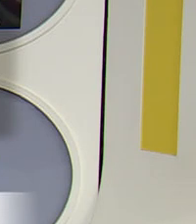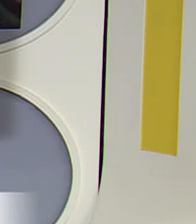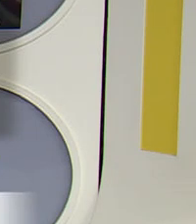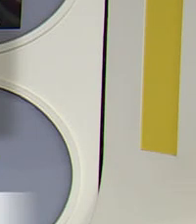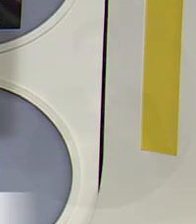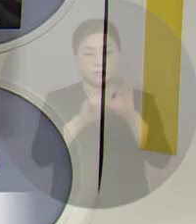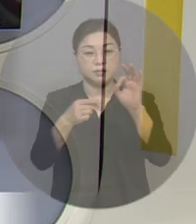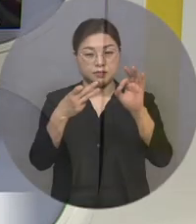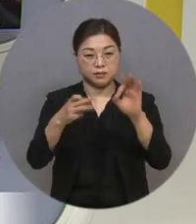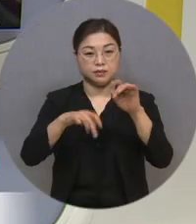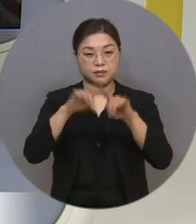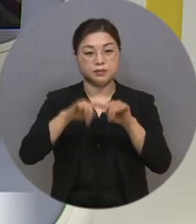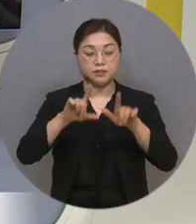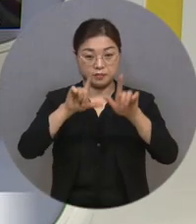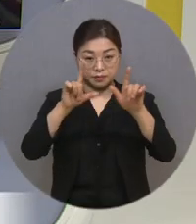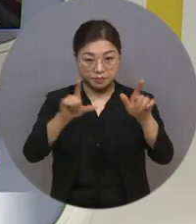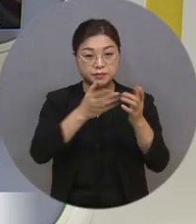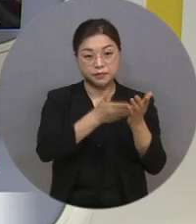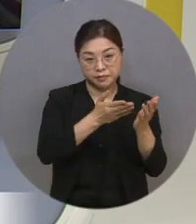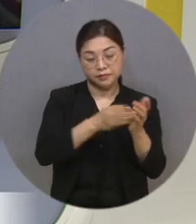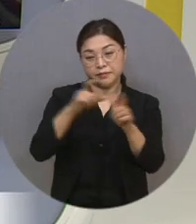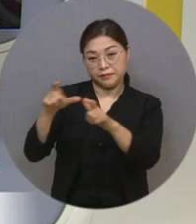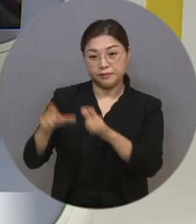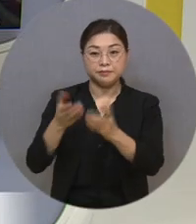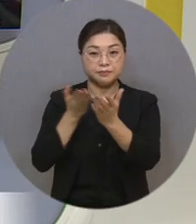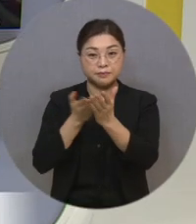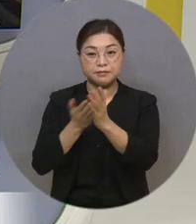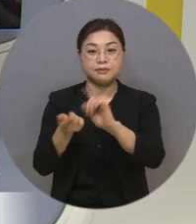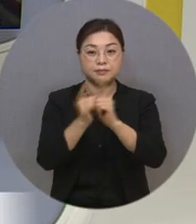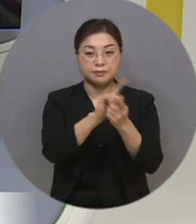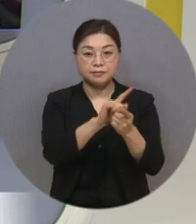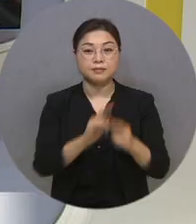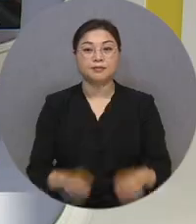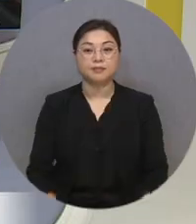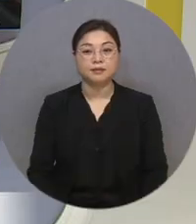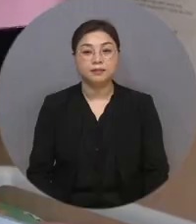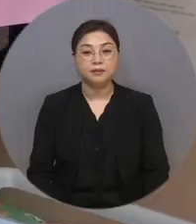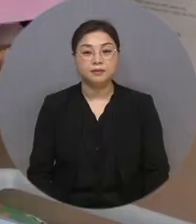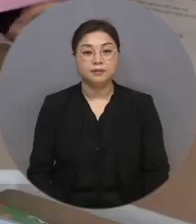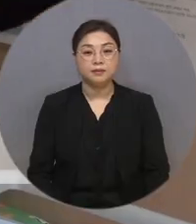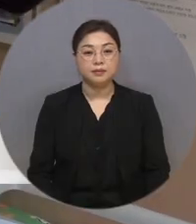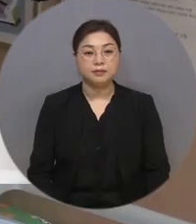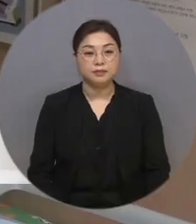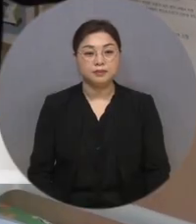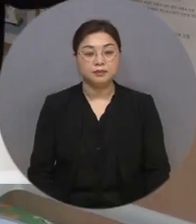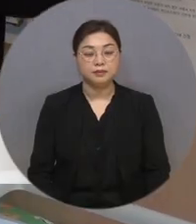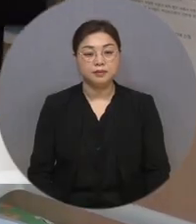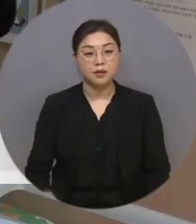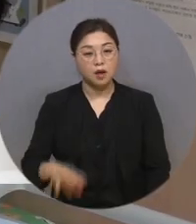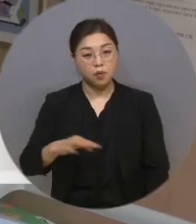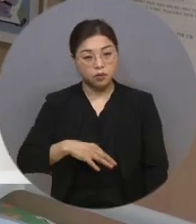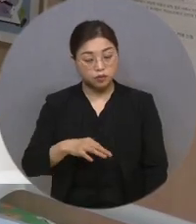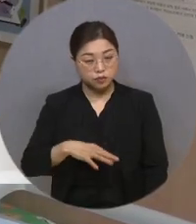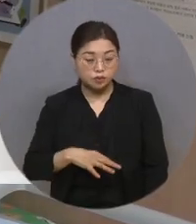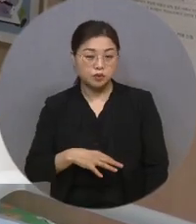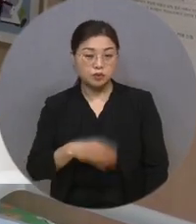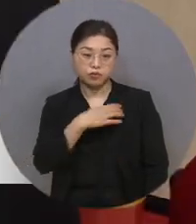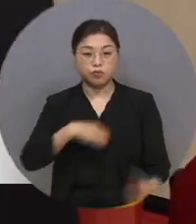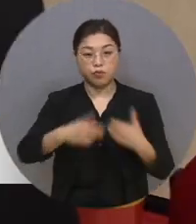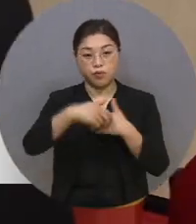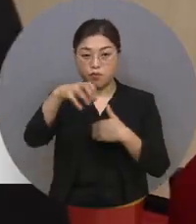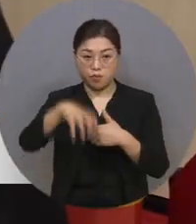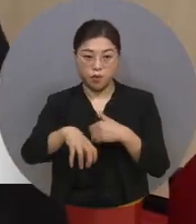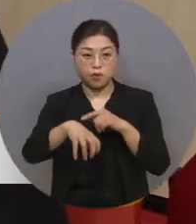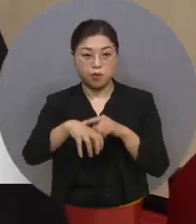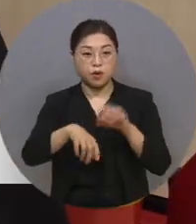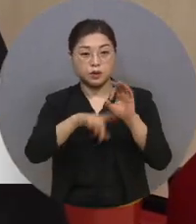10월 13일 목요일 만만한 뉴스는 지역 네트워크 소식으로 함께합니다. 원주시 보건소에서는 10월 10일